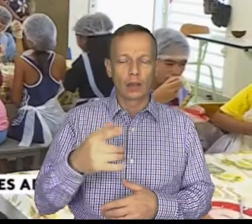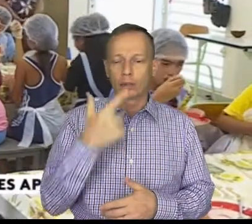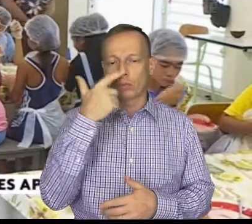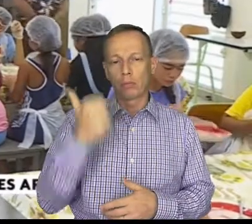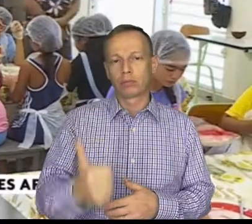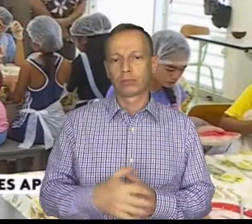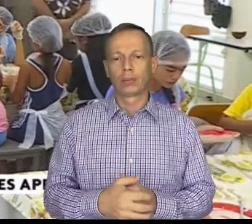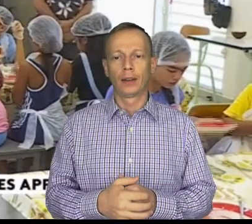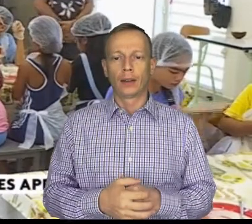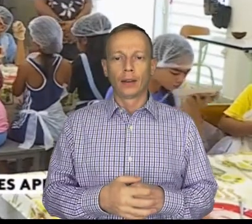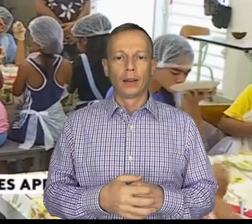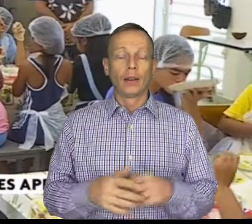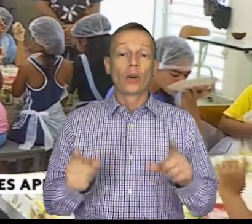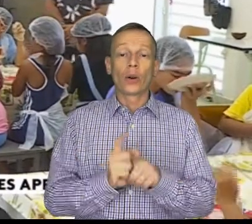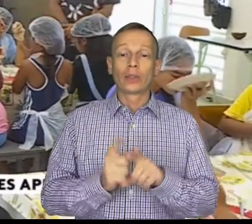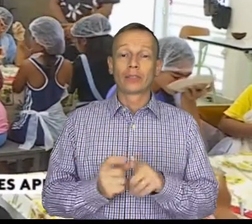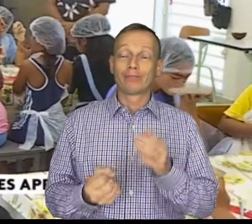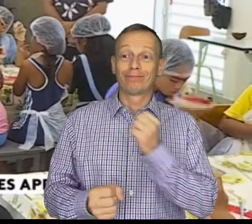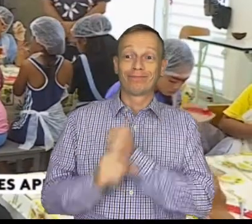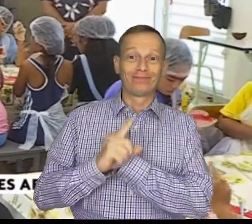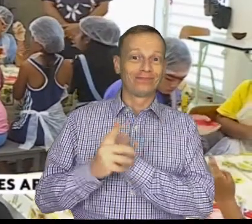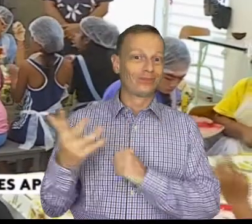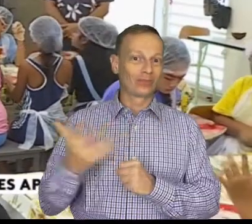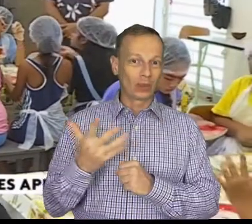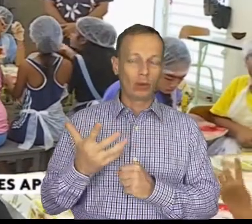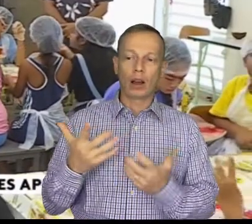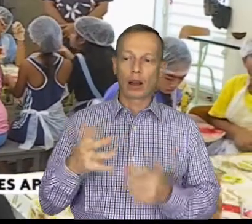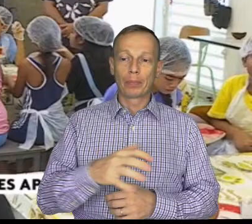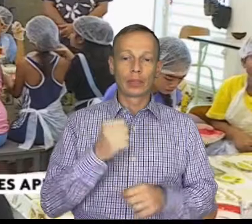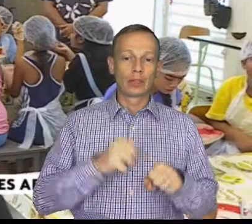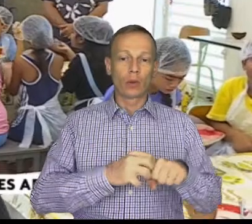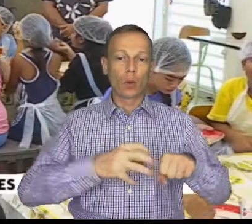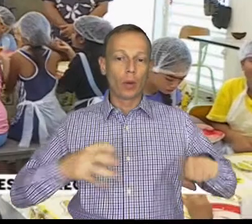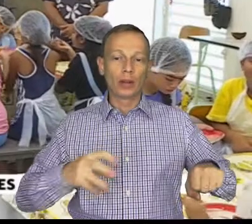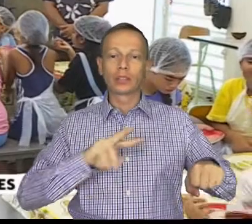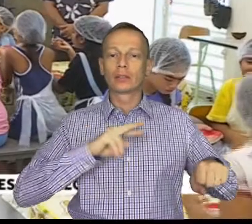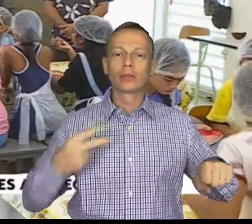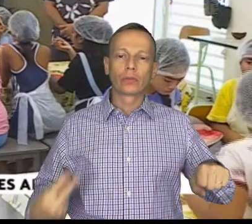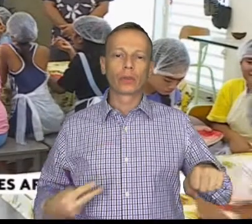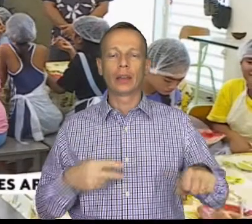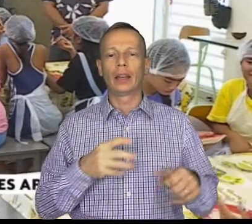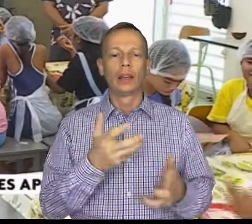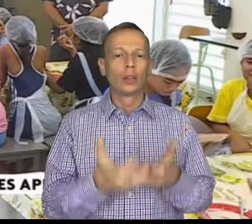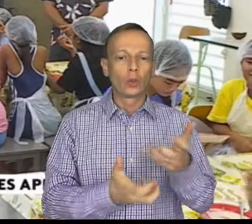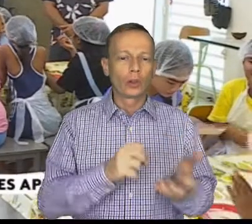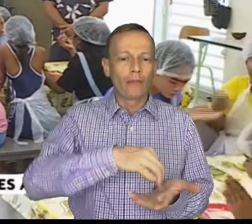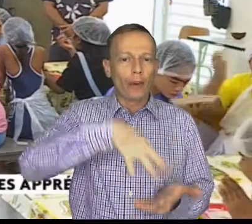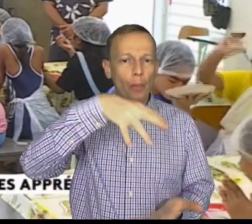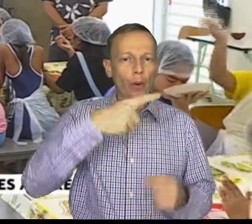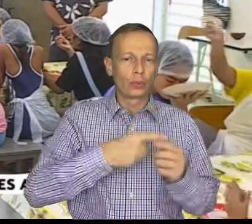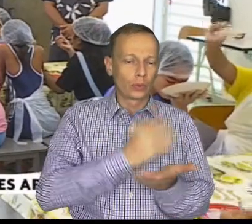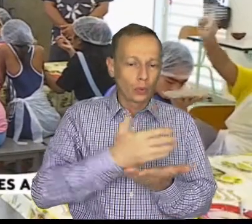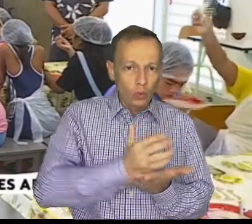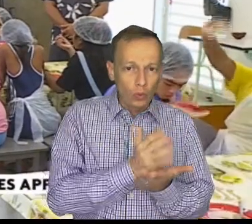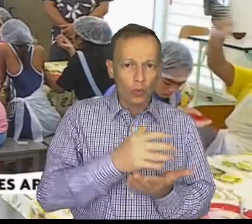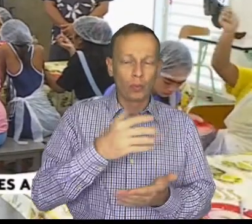bien. Et ce qu'il y a de nouveau aussi pour eux, c'est qu'on a pris des aubergines cuites à la vapeur, qu'on a découpées en petits cubes et